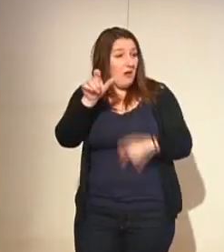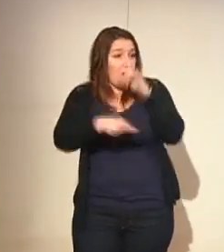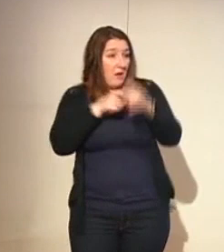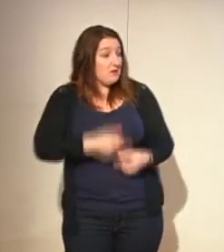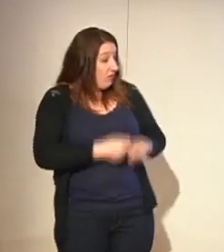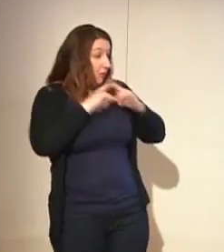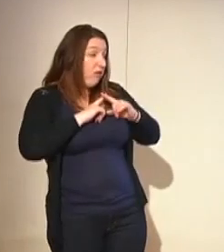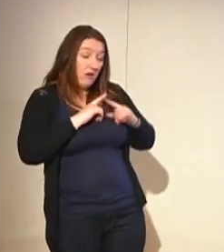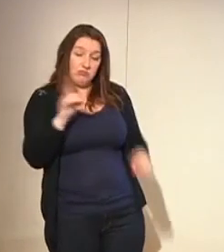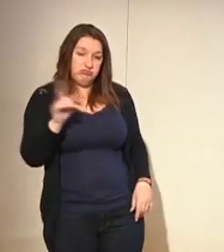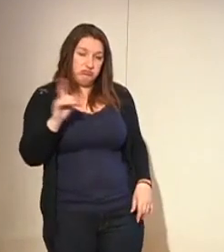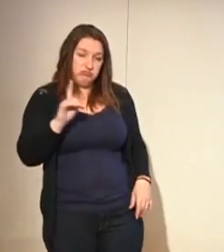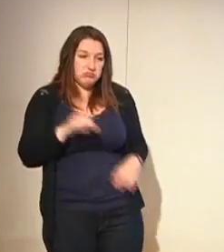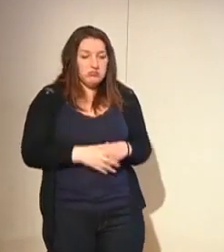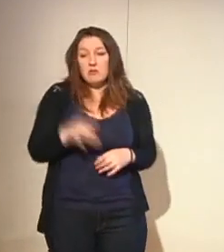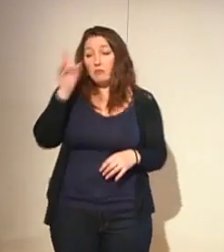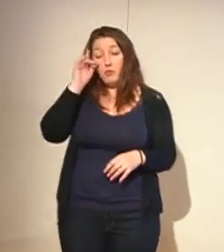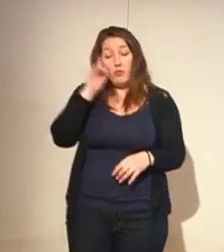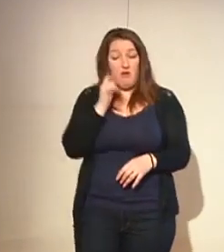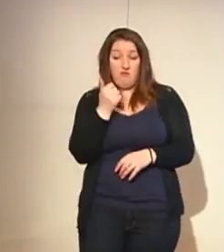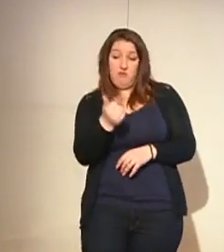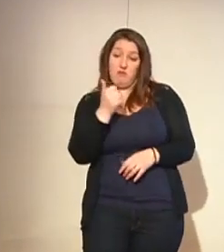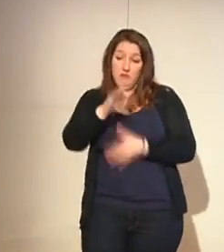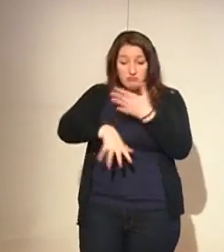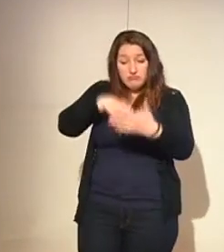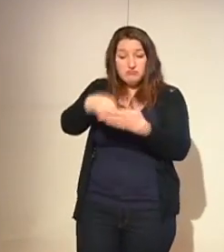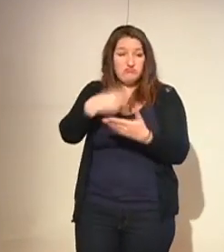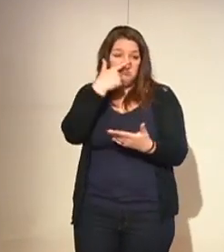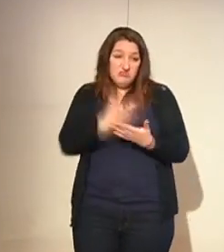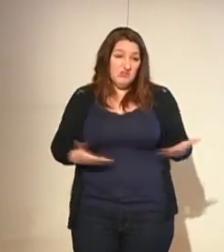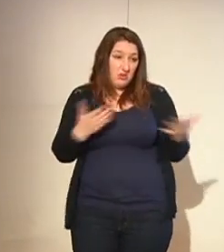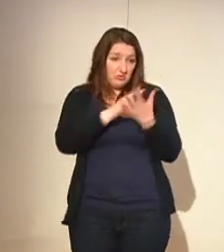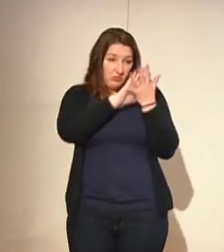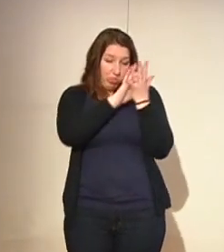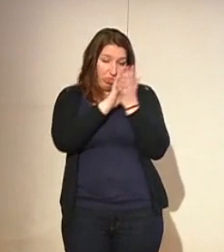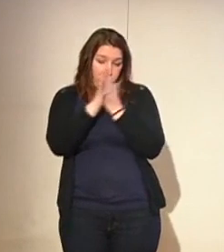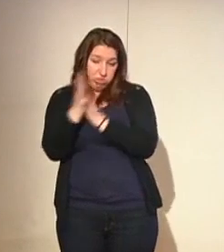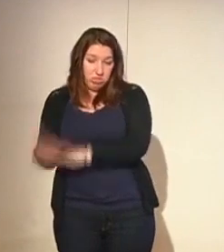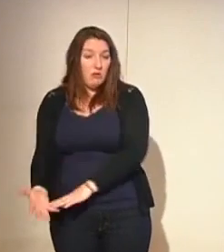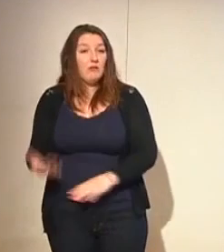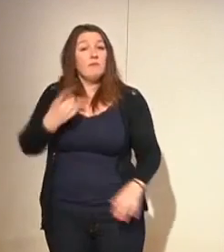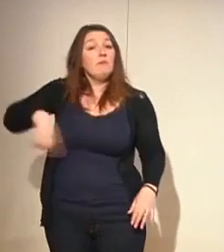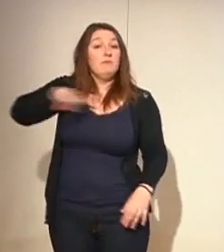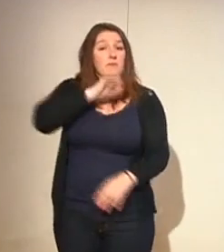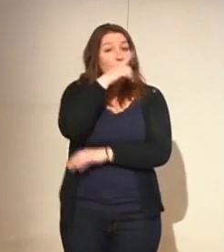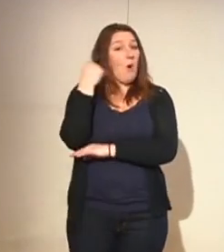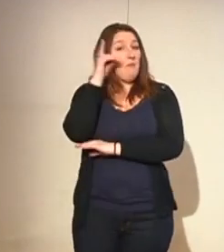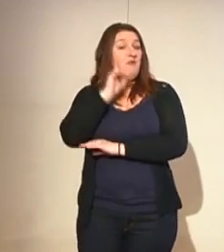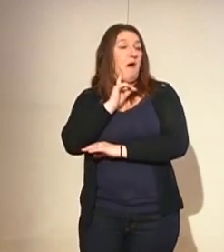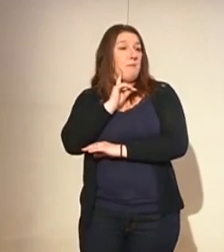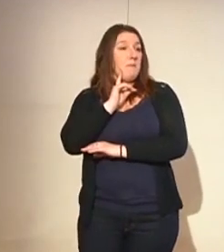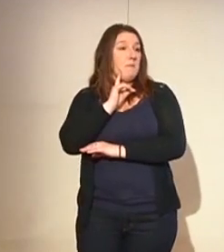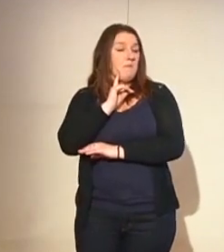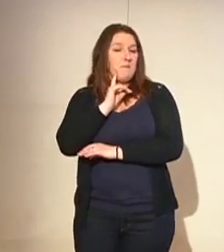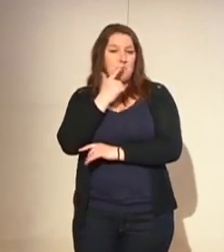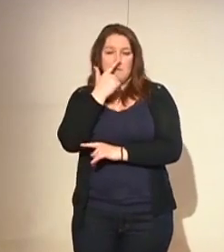interlocuteurs vous aurez participé à ce mouvement d'lé terir qui font de nous tous des hommes et des femmes sur qui pèsent le soupçon en